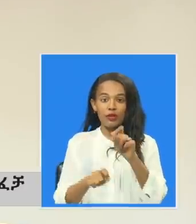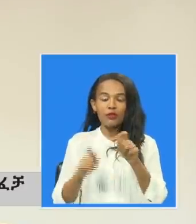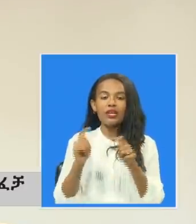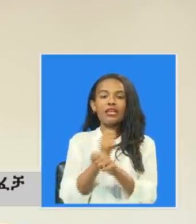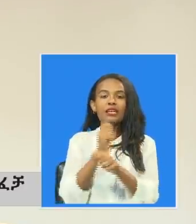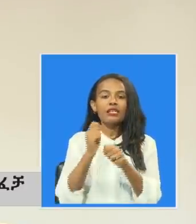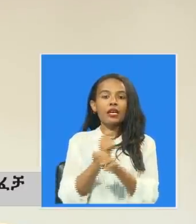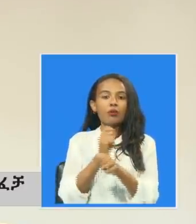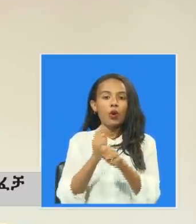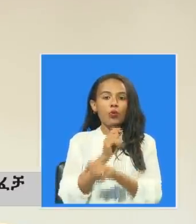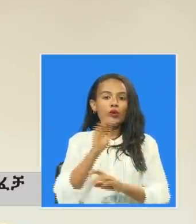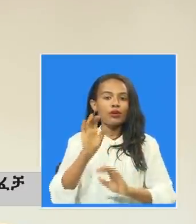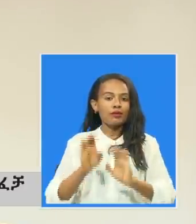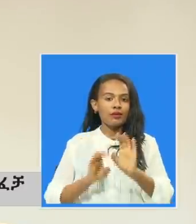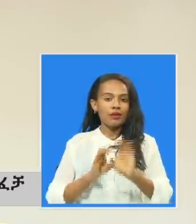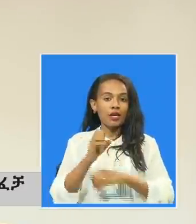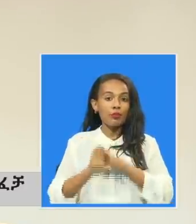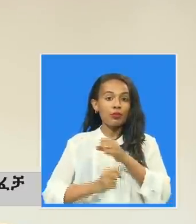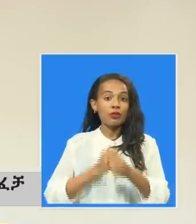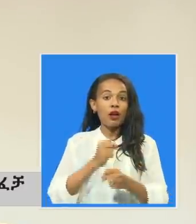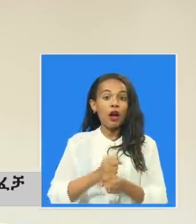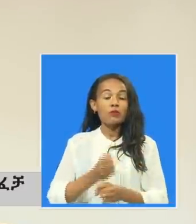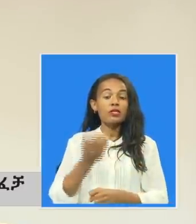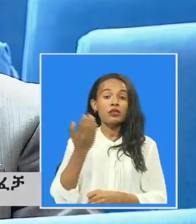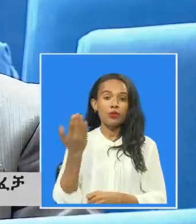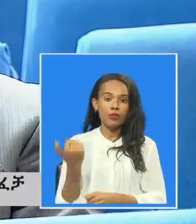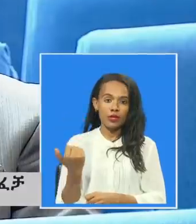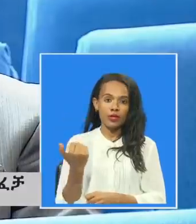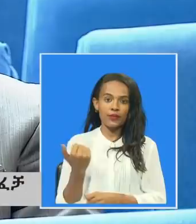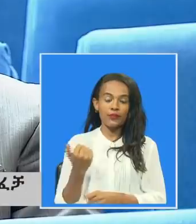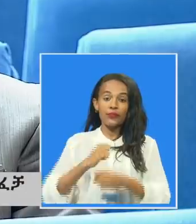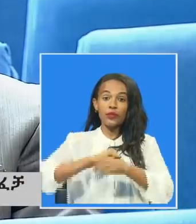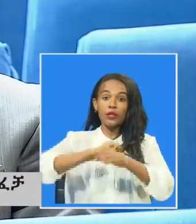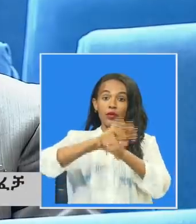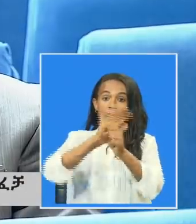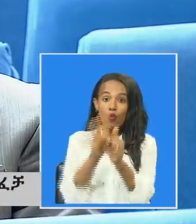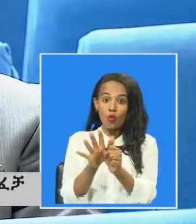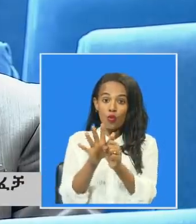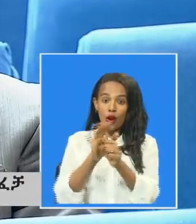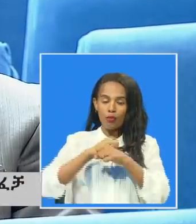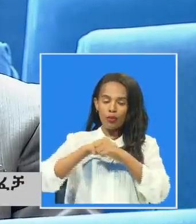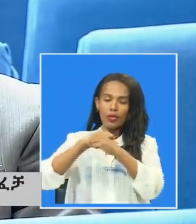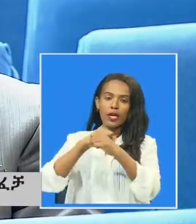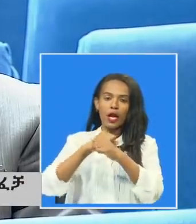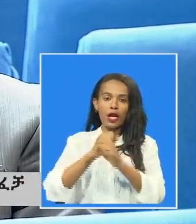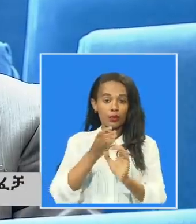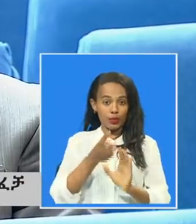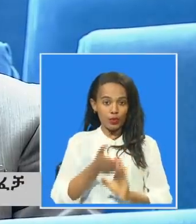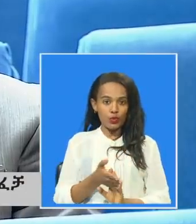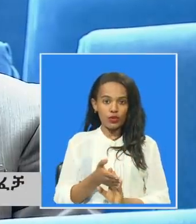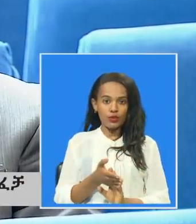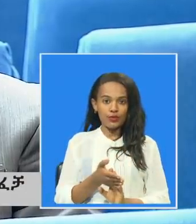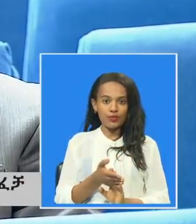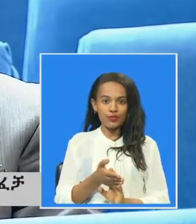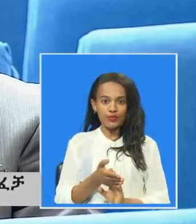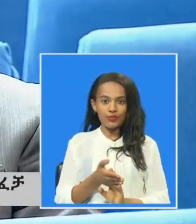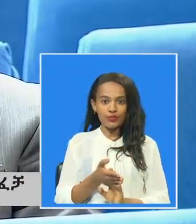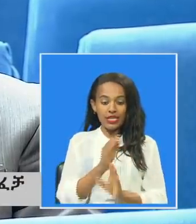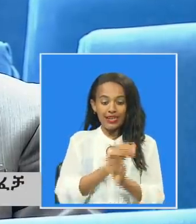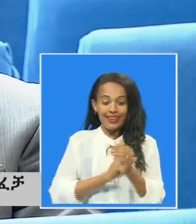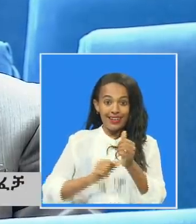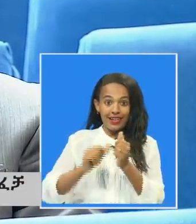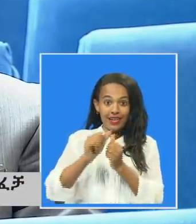ተግባራዊ የተደረገበት አመት ነበር። ኮሮናን በመከላከል ረገድ ደግሞ